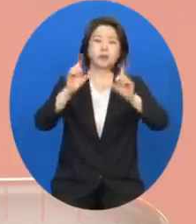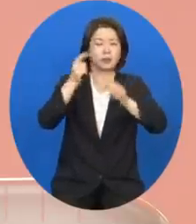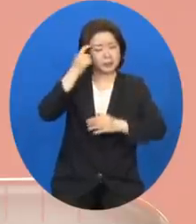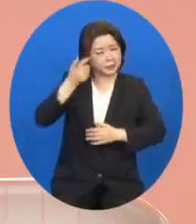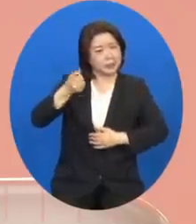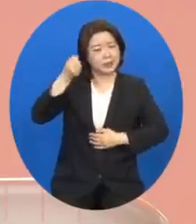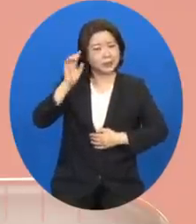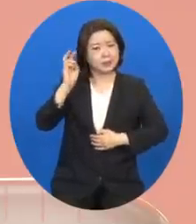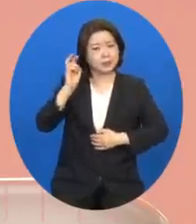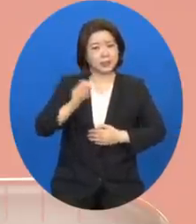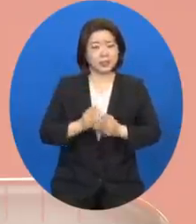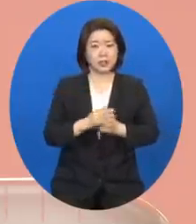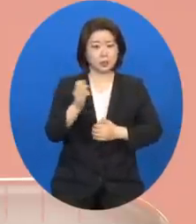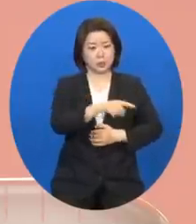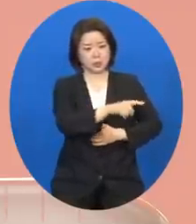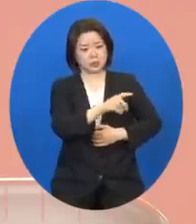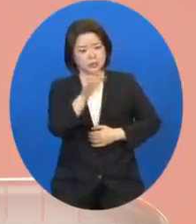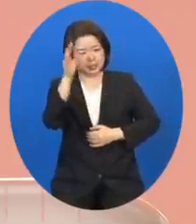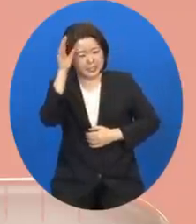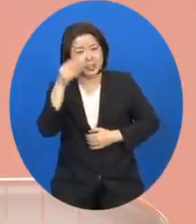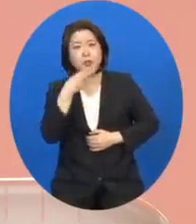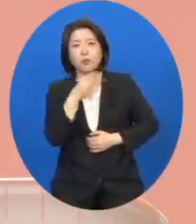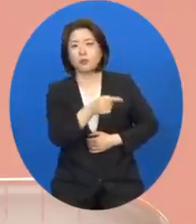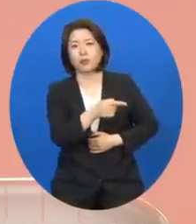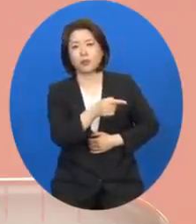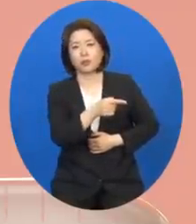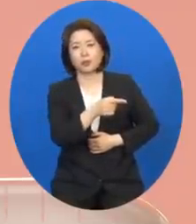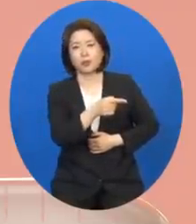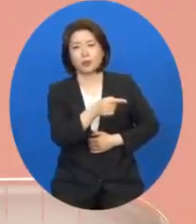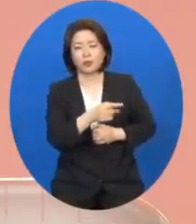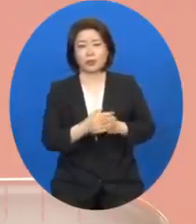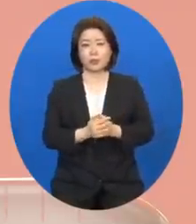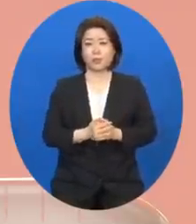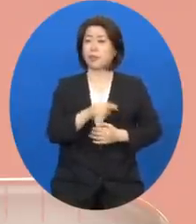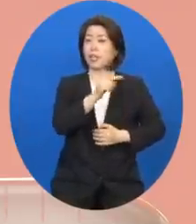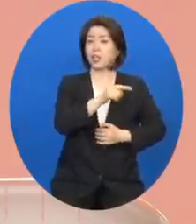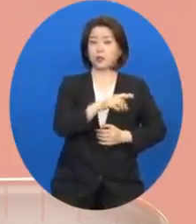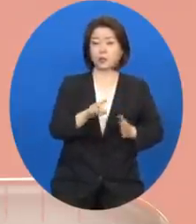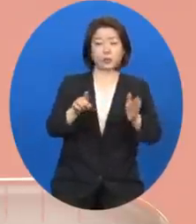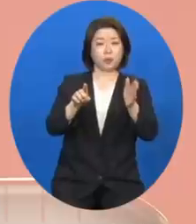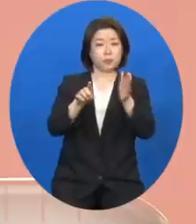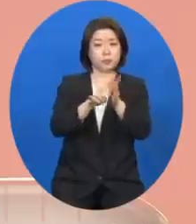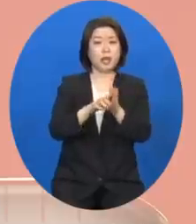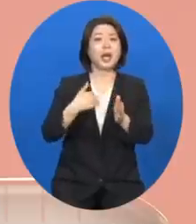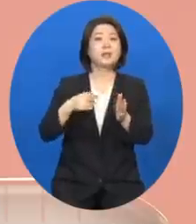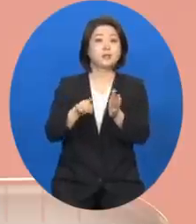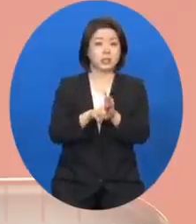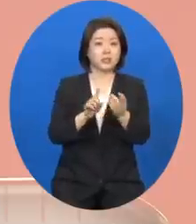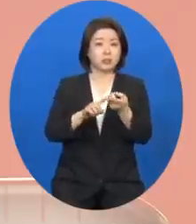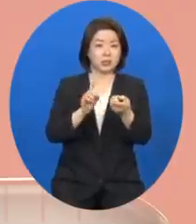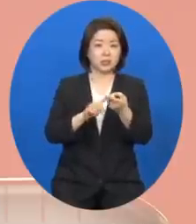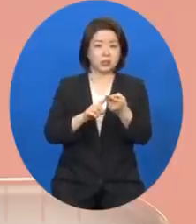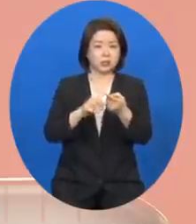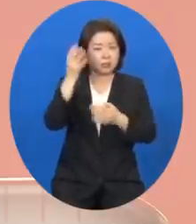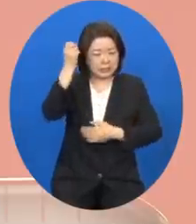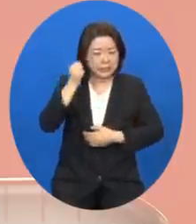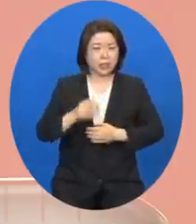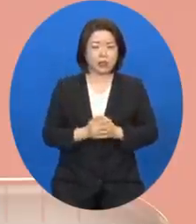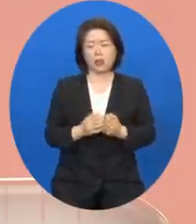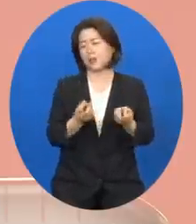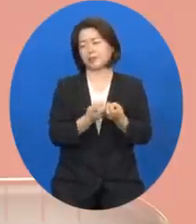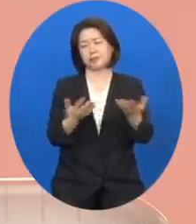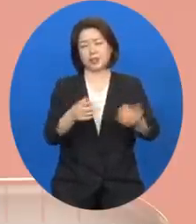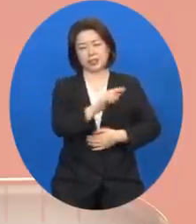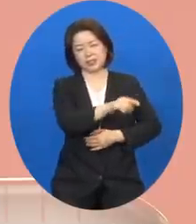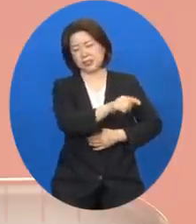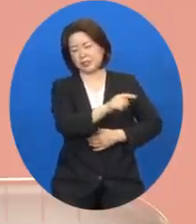그리고 기대가 없습니다. 여러분 이것도 믿음인 걸 알아야 됩니다. 어쩔 수 없어.